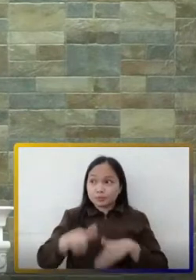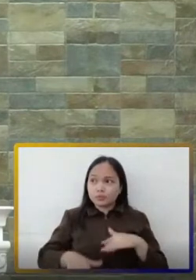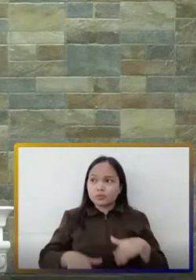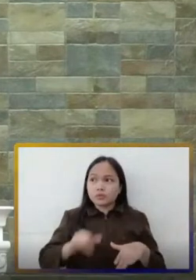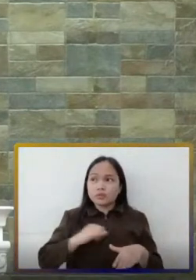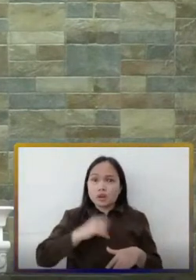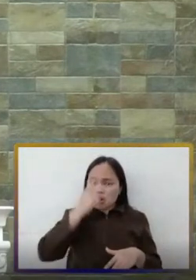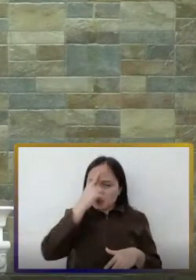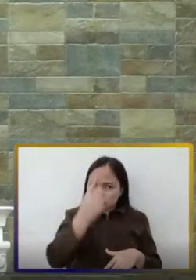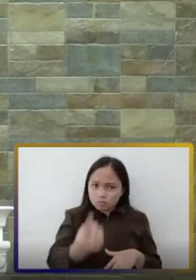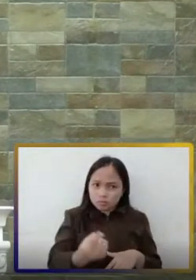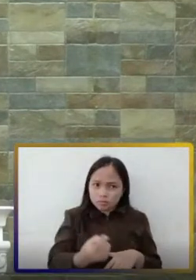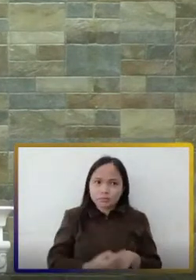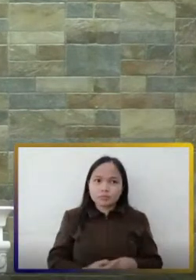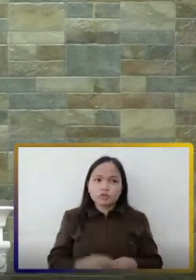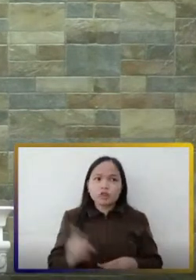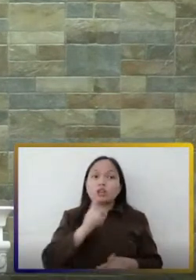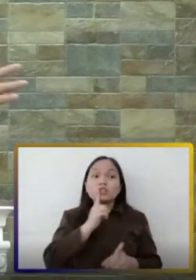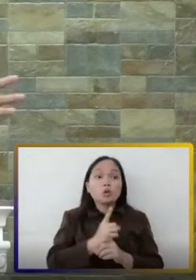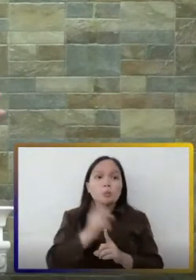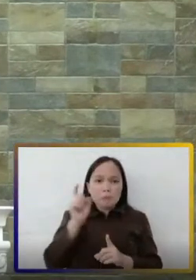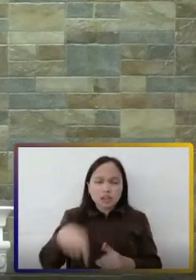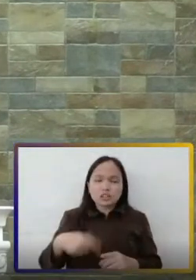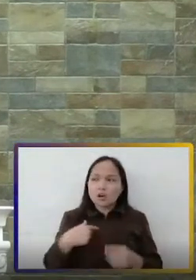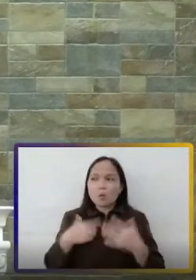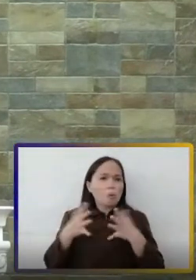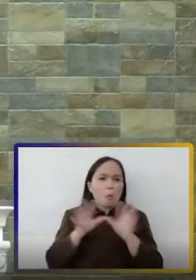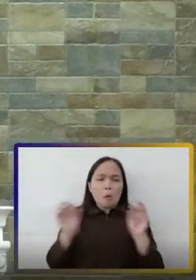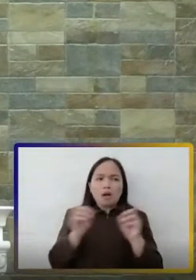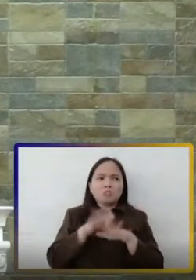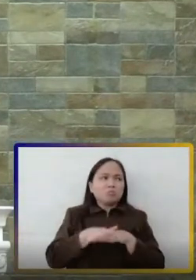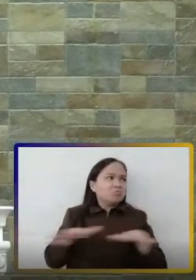ako lamang, mas magandang wala akong mga kargada.